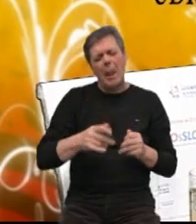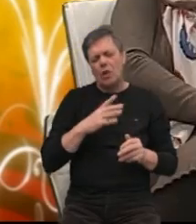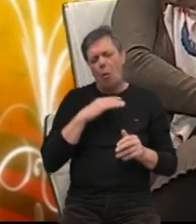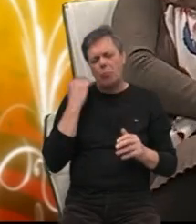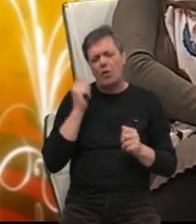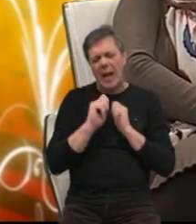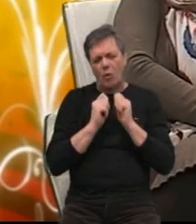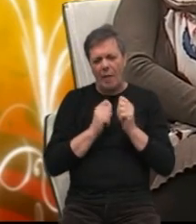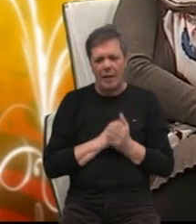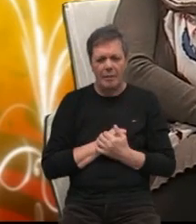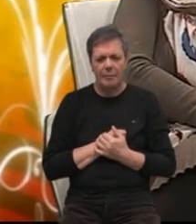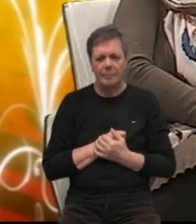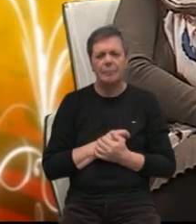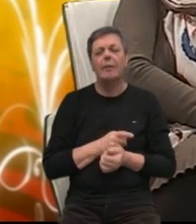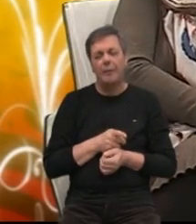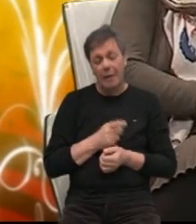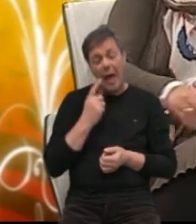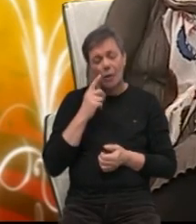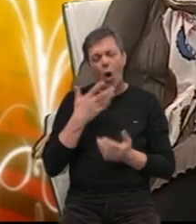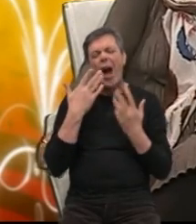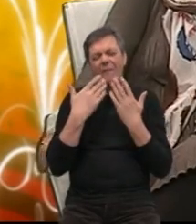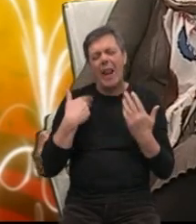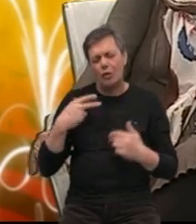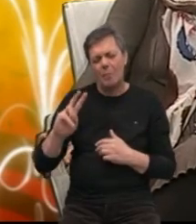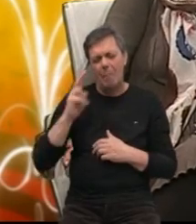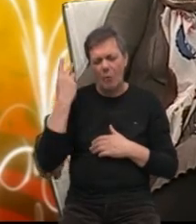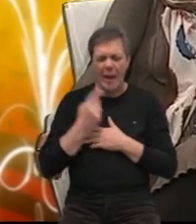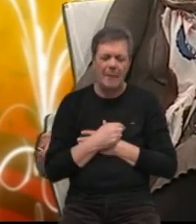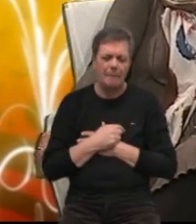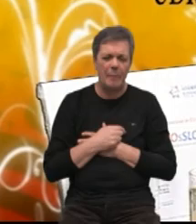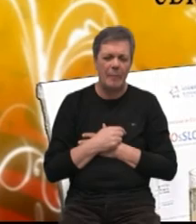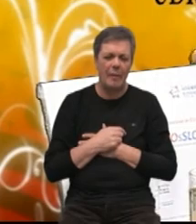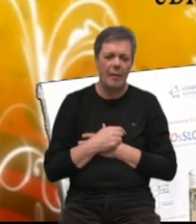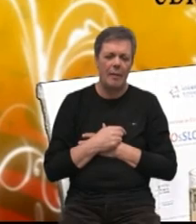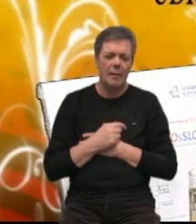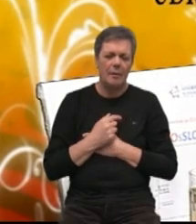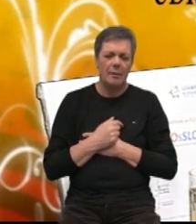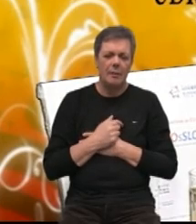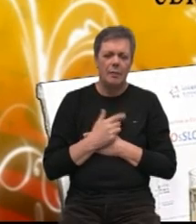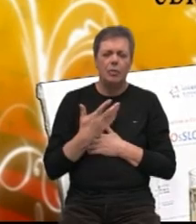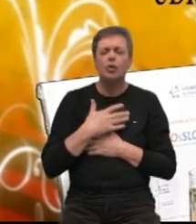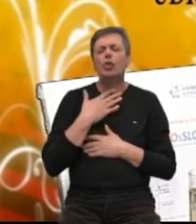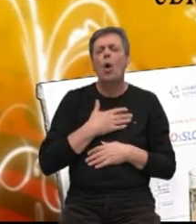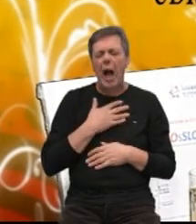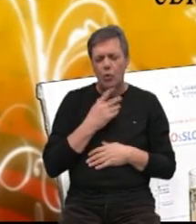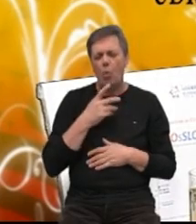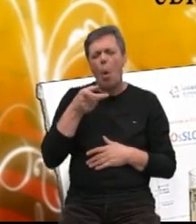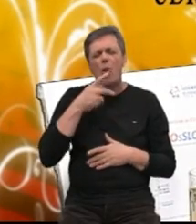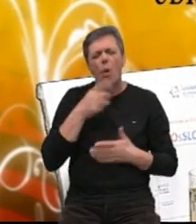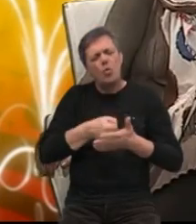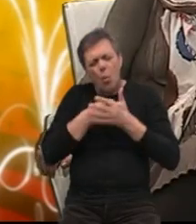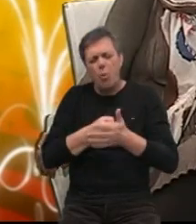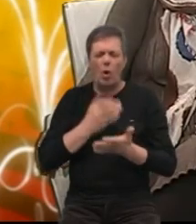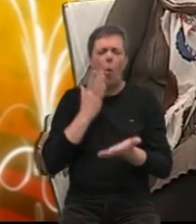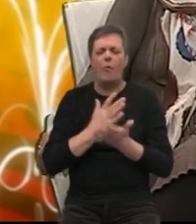vam na pozivu. Evo, ipak ste me uspjeli dobiti. Jesam, hvala Bogu. Ja sam vam ustrajna. Šta kažu? Ustrajni ljudi pobjeđuju. Uvijek.